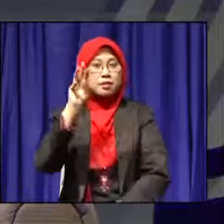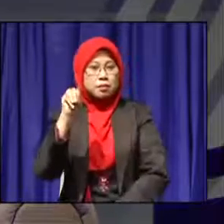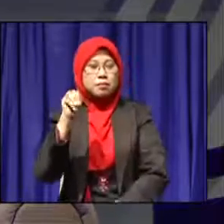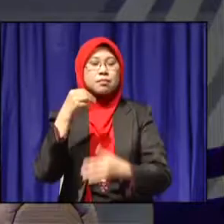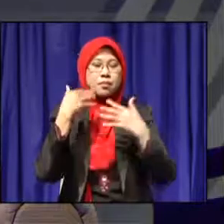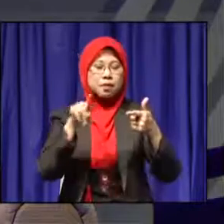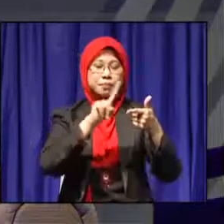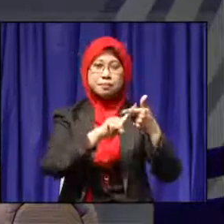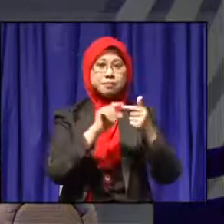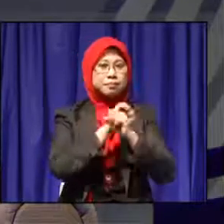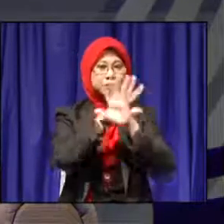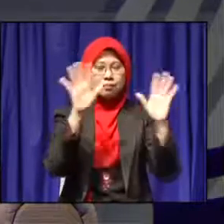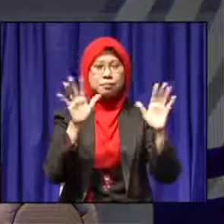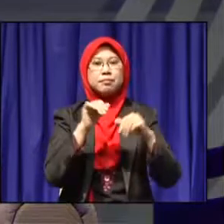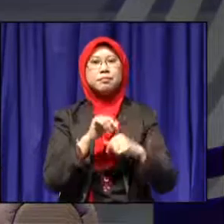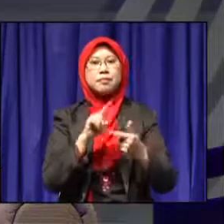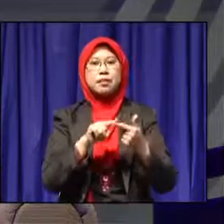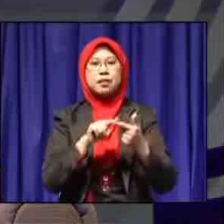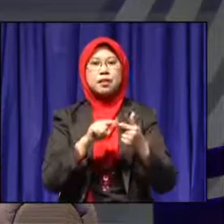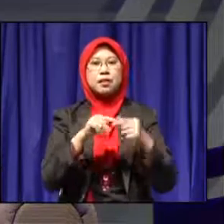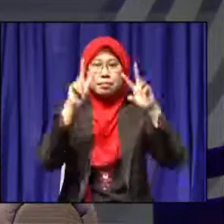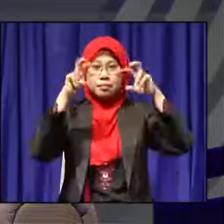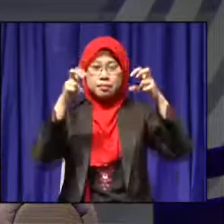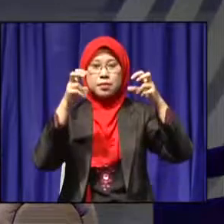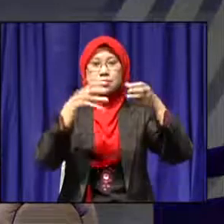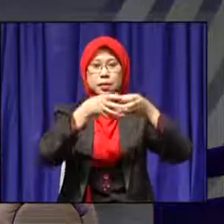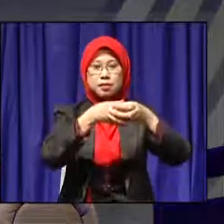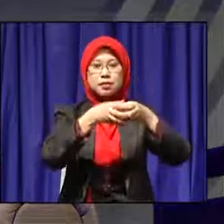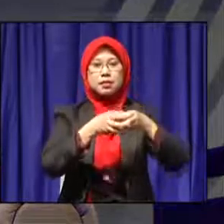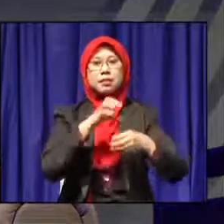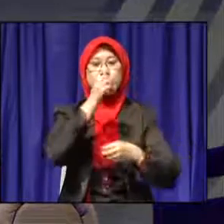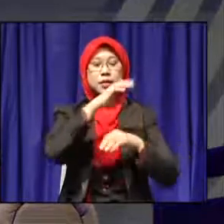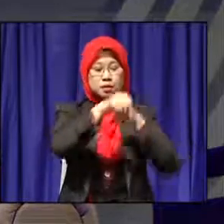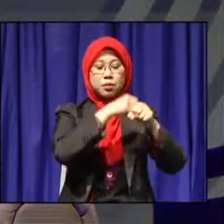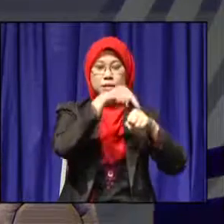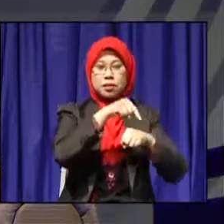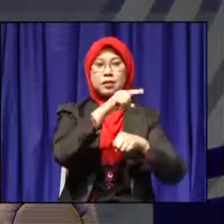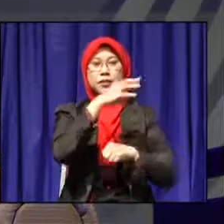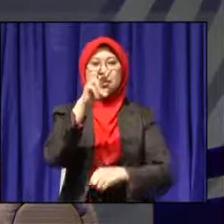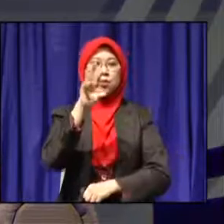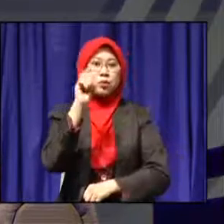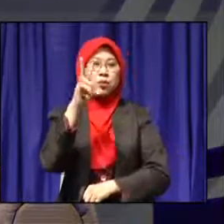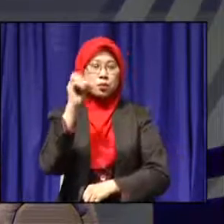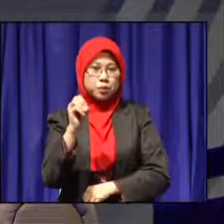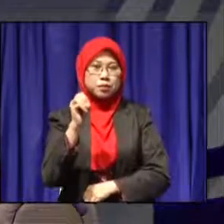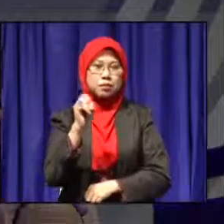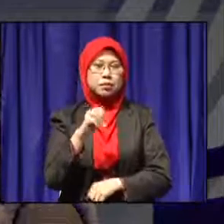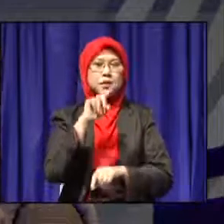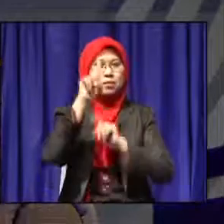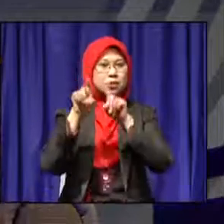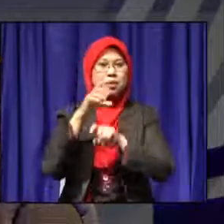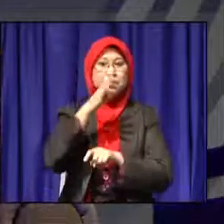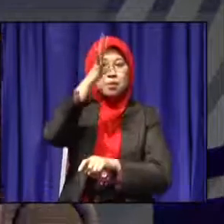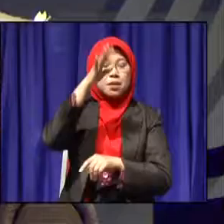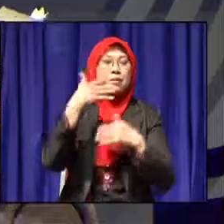telah jelas dengan feces mata pelajaran lebih yang ditawarkan mulai pada tahun ini itu pertondo pro tangki juga kita sudah menjawab persoalan pribadi